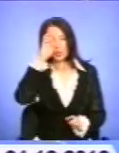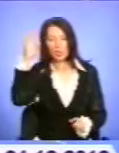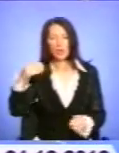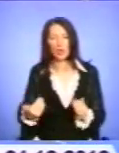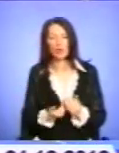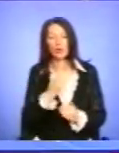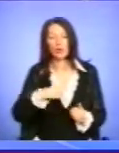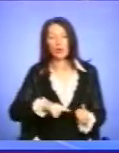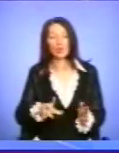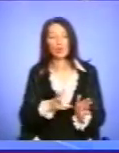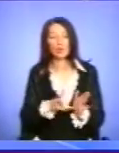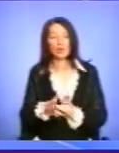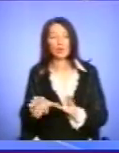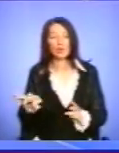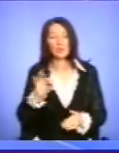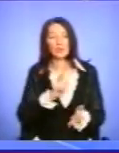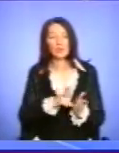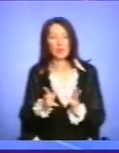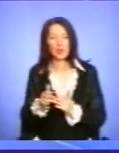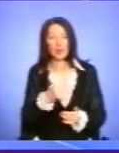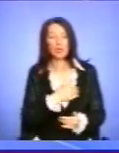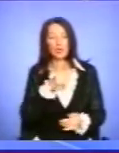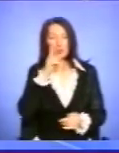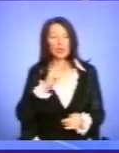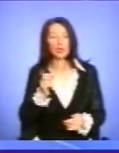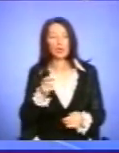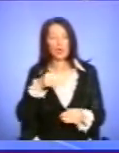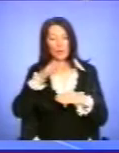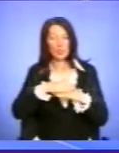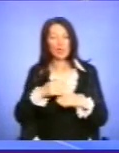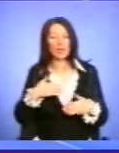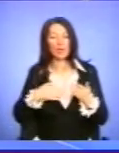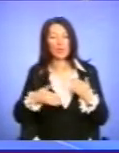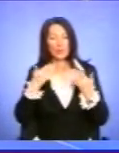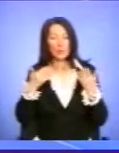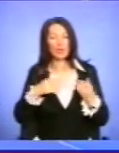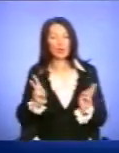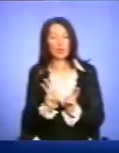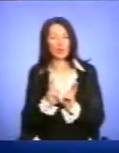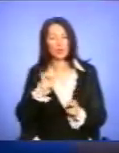християнам Західного обряду зичу смачної Святої Вечері і веселого Різдва. Побачимось завтра.